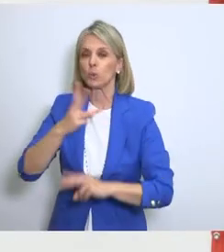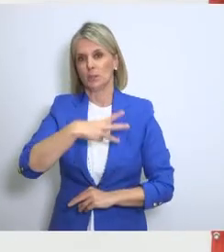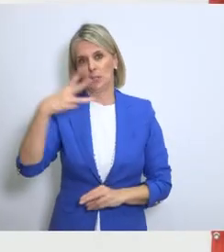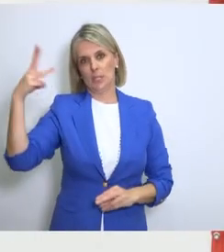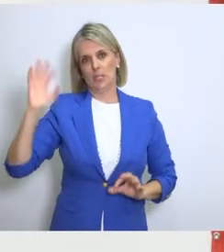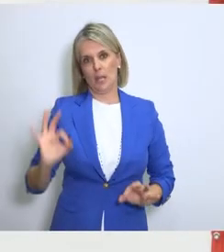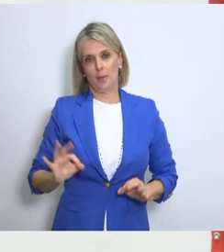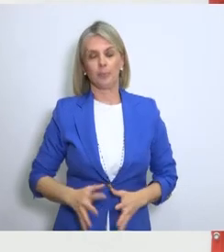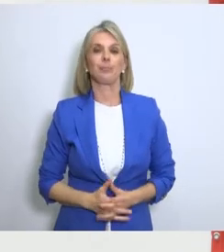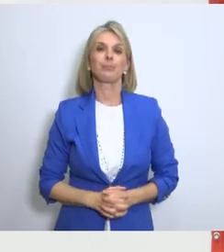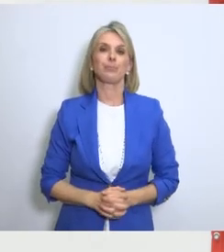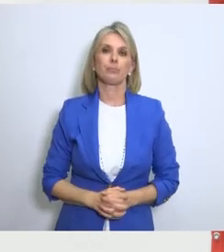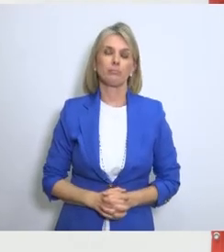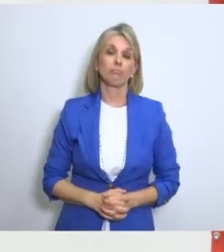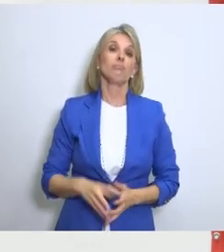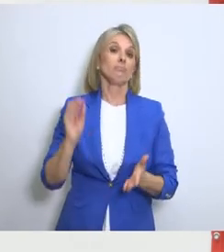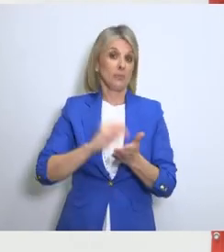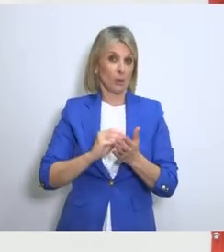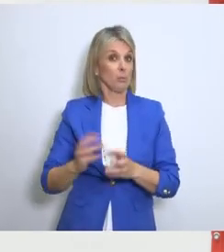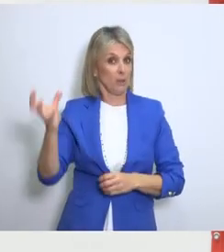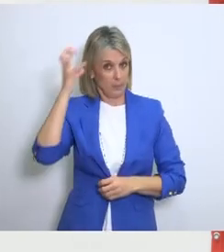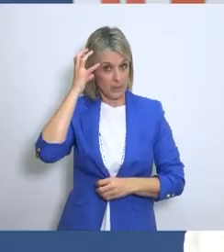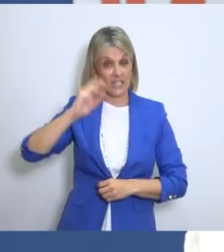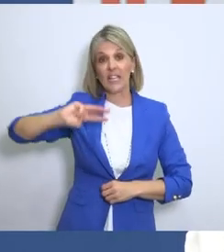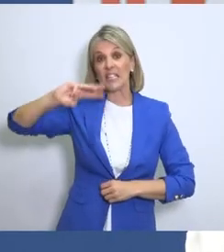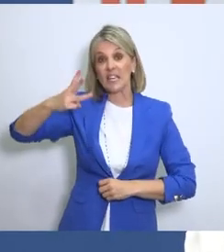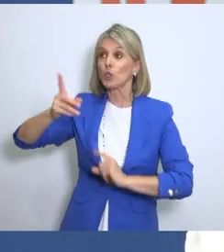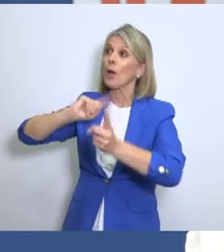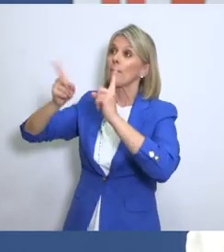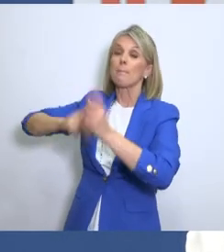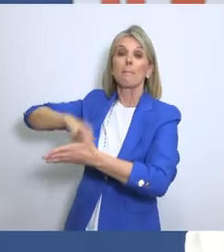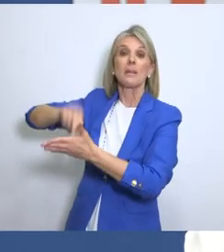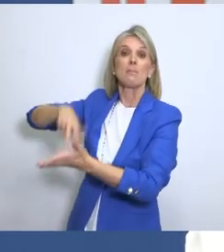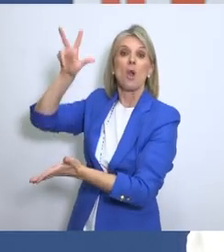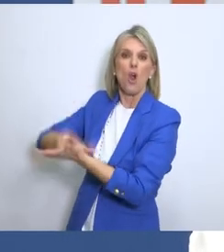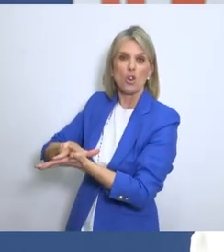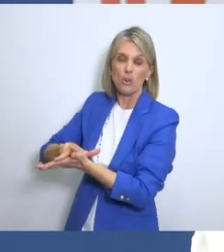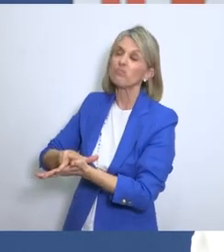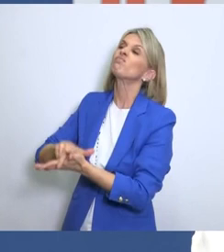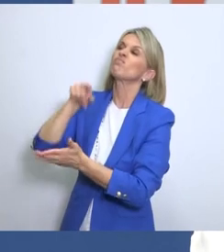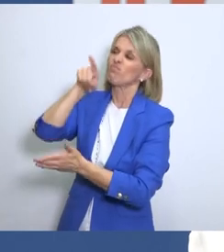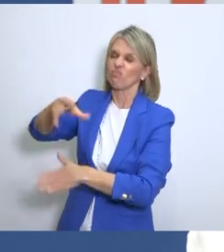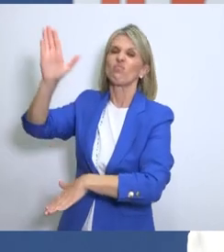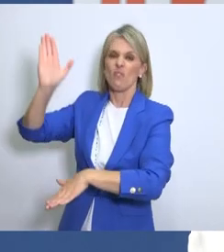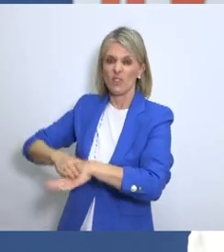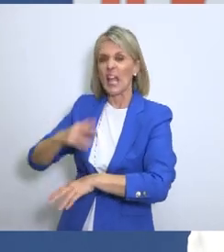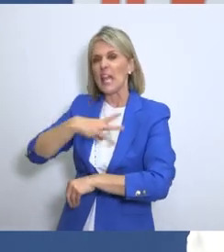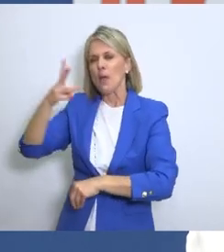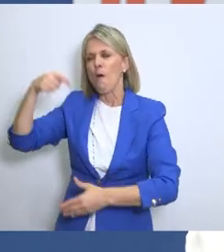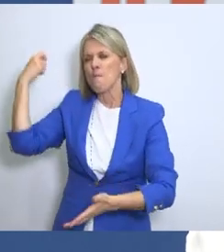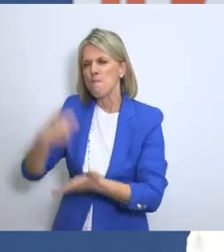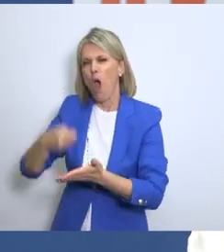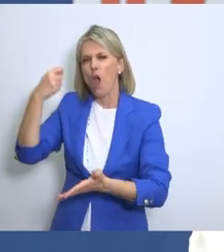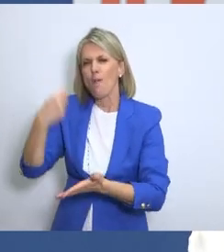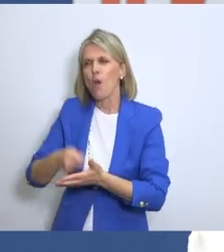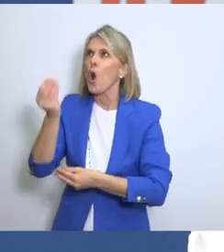Το τρίτο μνημόνιο επίσης δεν σβήνει με τίποτα, που έφερε και εφάρμοσε ο ΣΥΡΙΖΑ, ένα τέρας φόρο